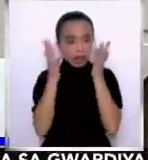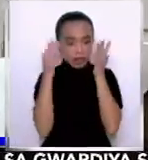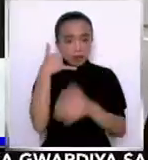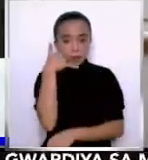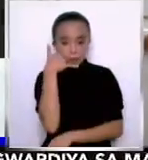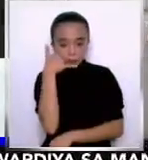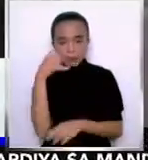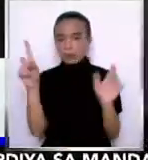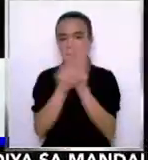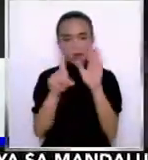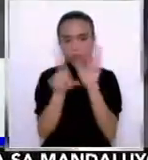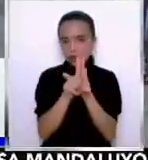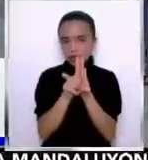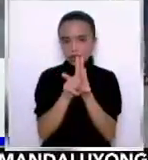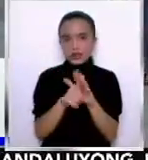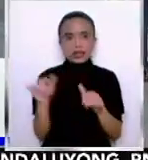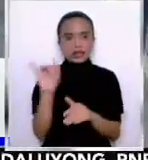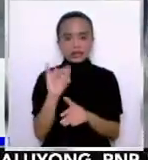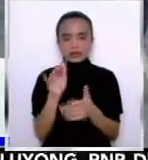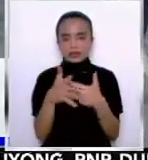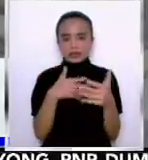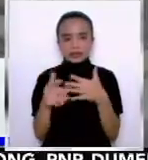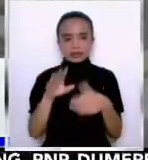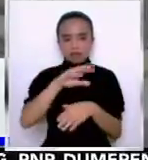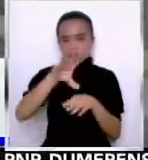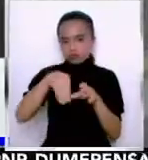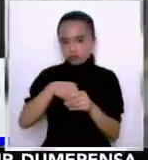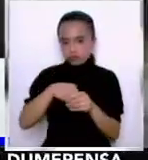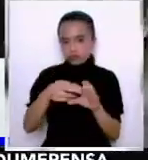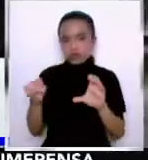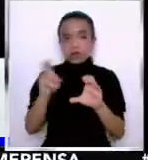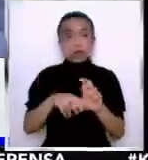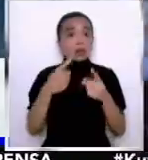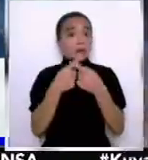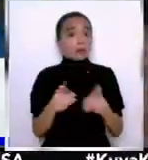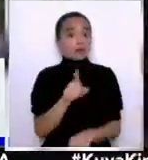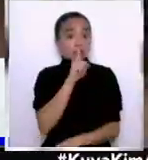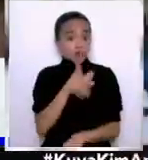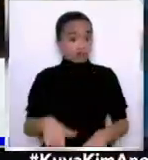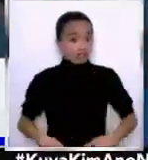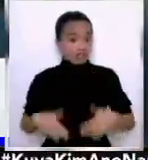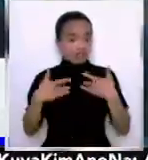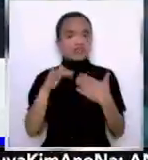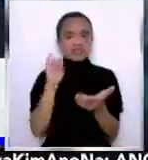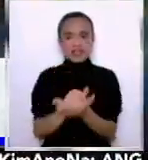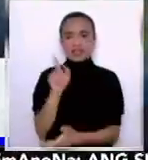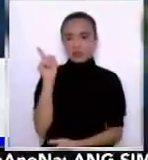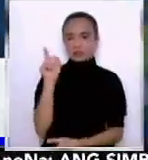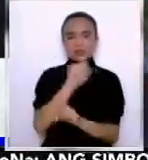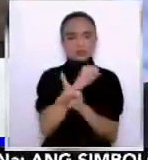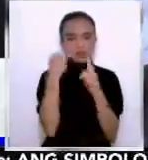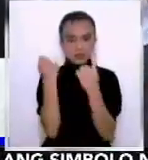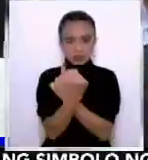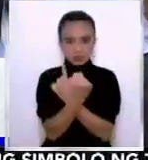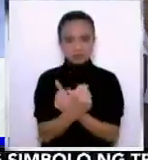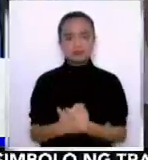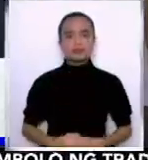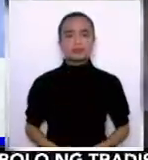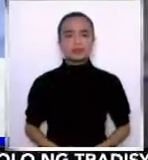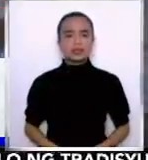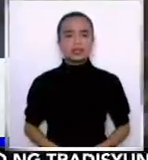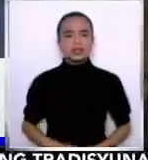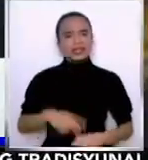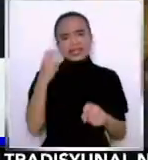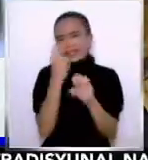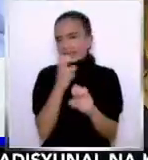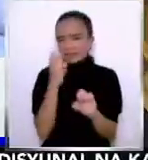nasa pampubligo sasakyan. Pero sa totoong buhay, ganitong sitwasyon. Sa hirap ng pag-commute ngayon,